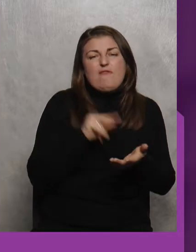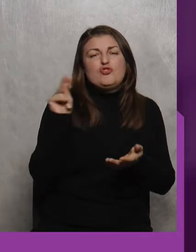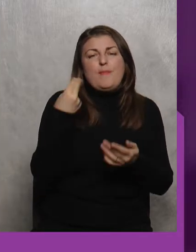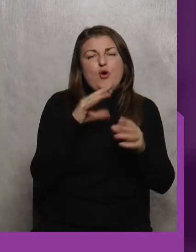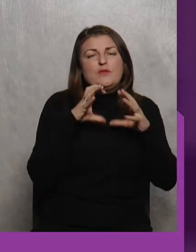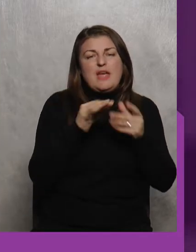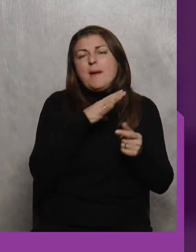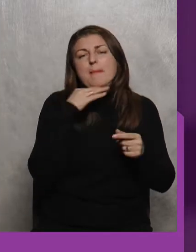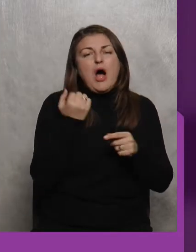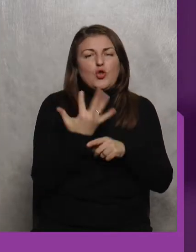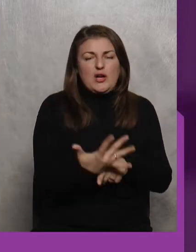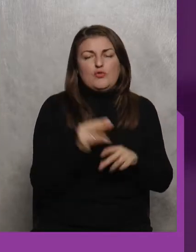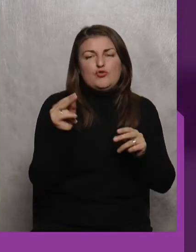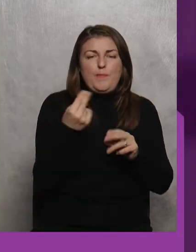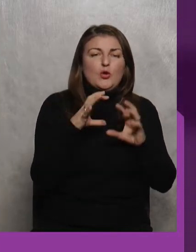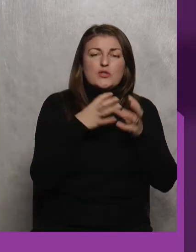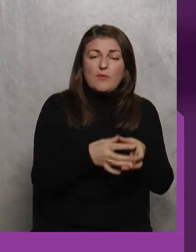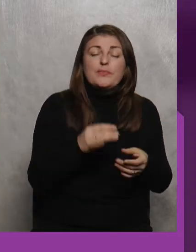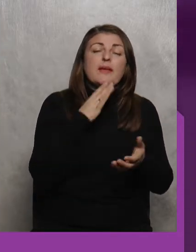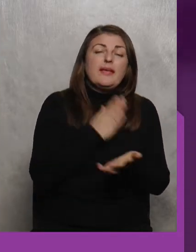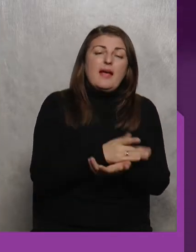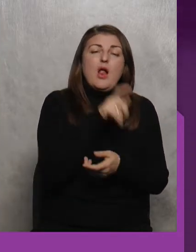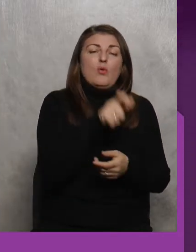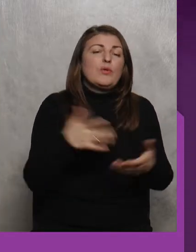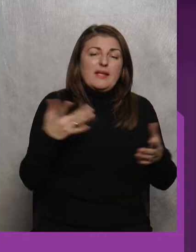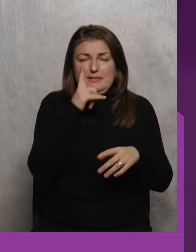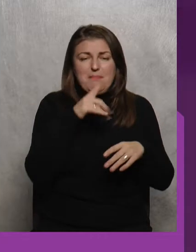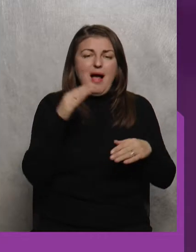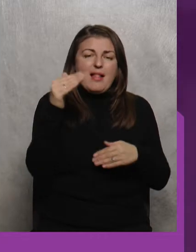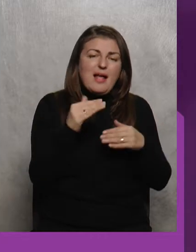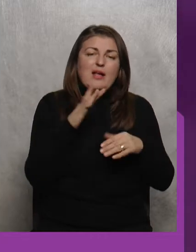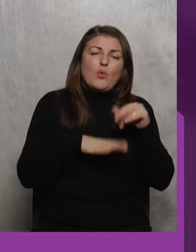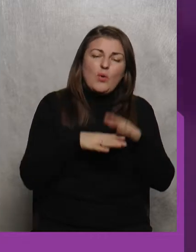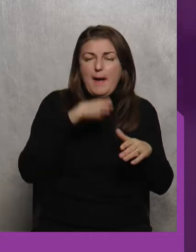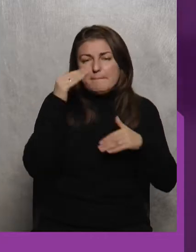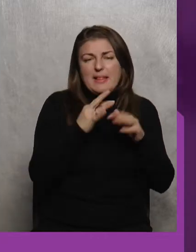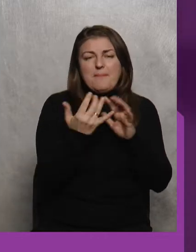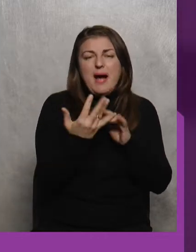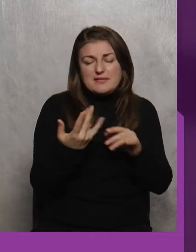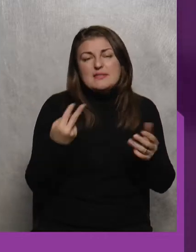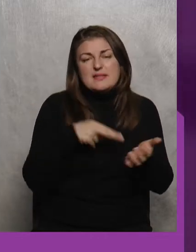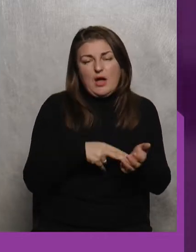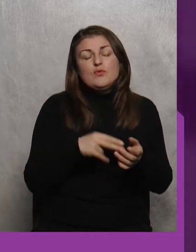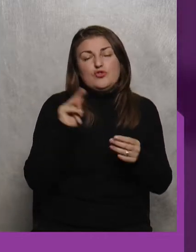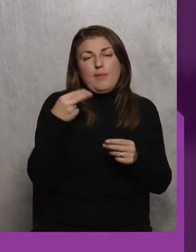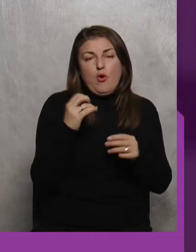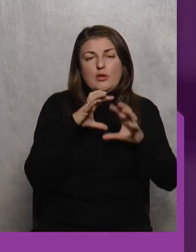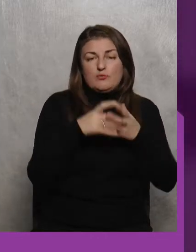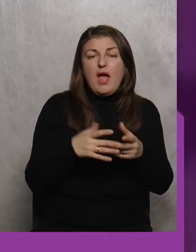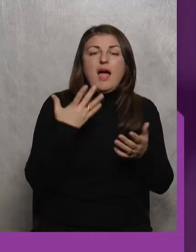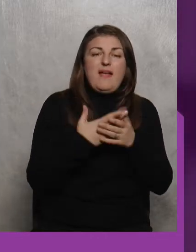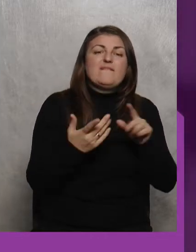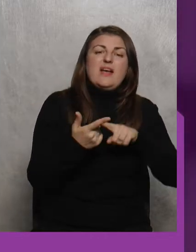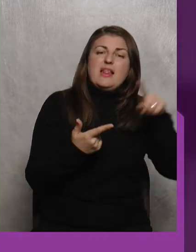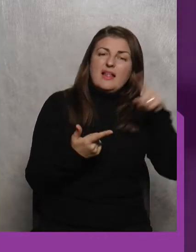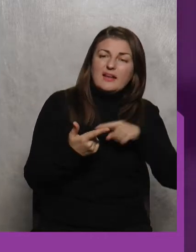і багаторазовим чемпіоном світу. Є люди, які з маленькою рукою, з маленькими пальцями стають чемпіоном світу, є з великими пальцями. Можливо,